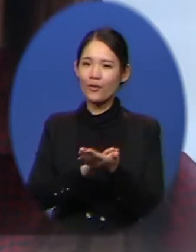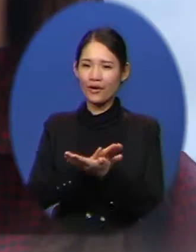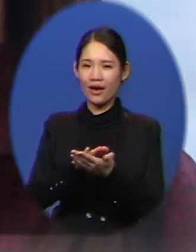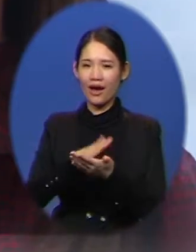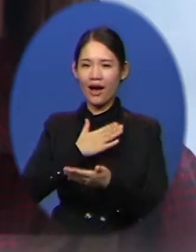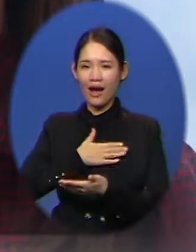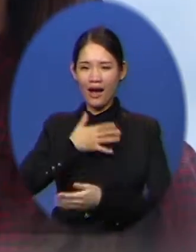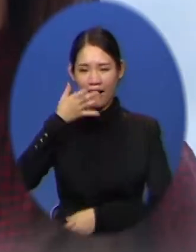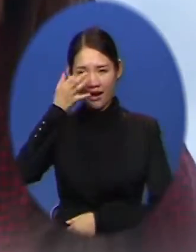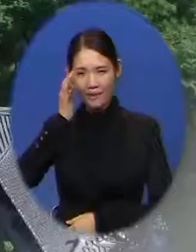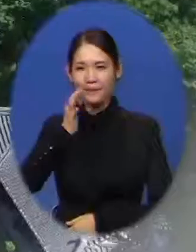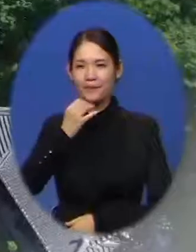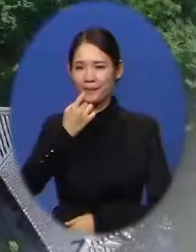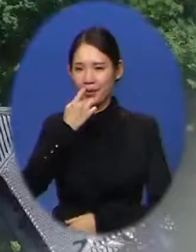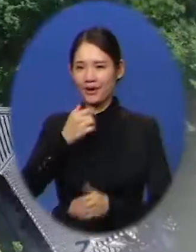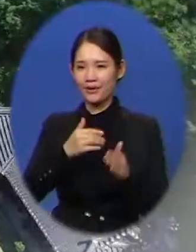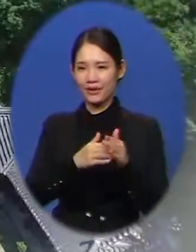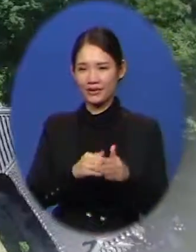많이 배웠습니다.